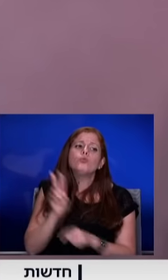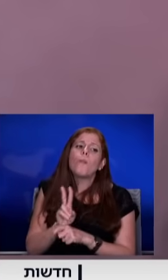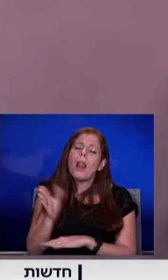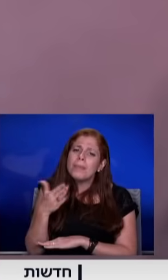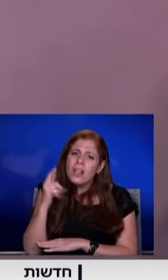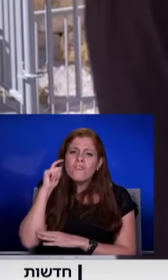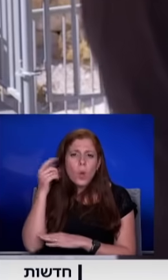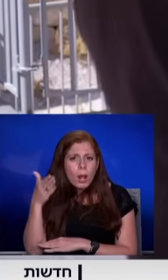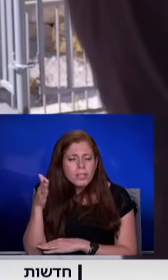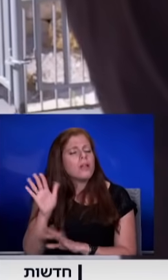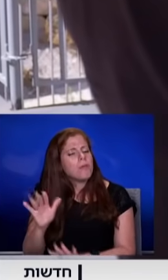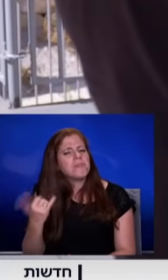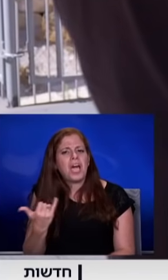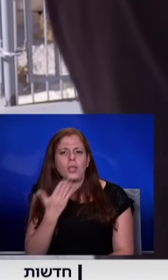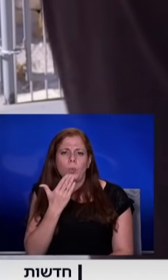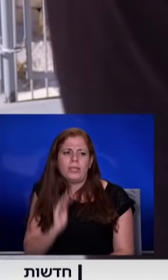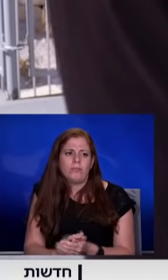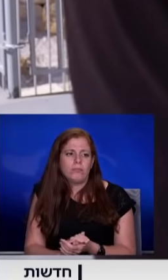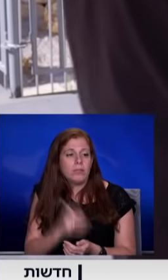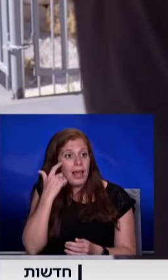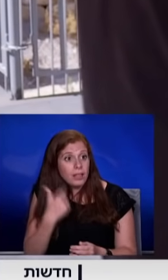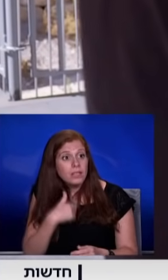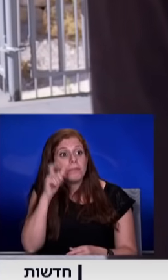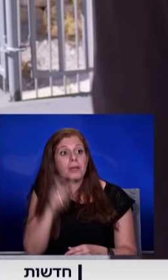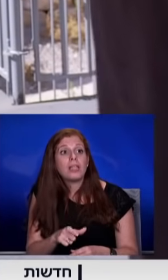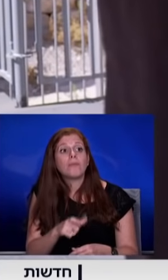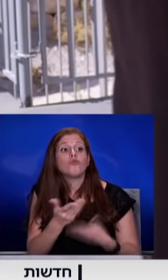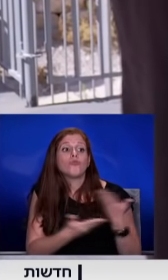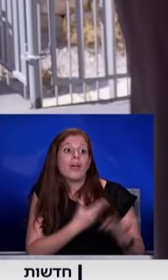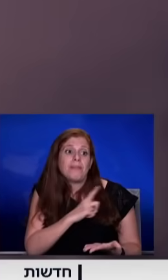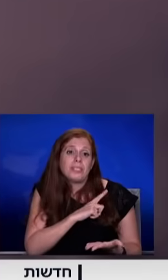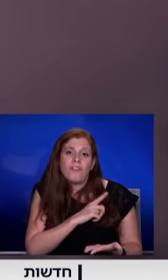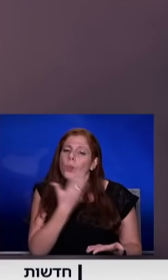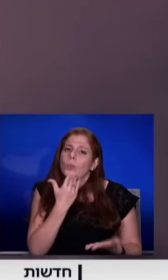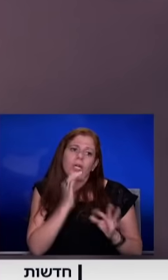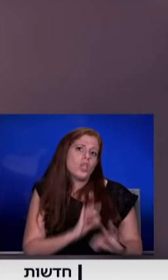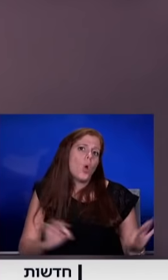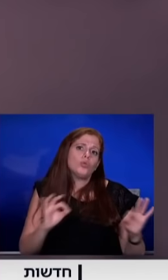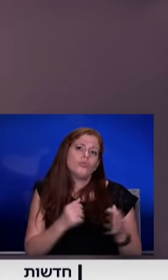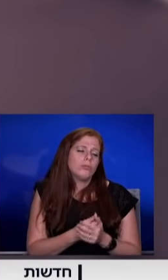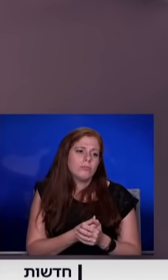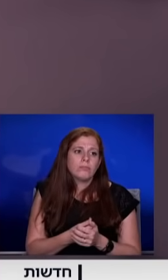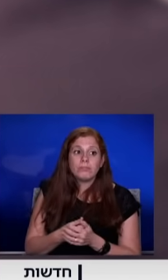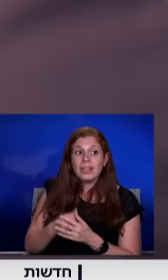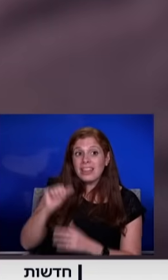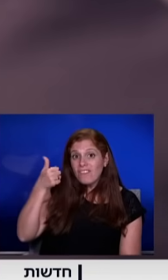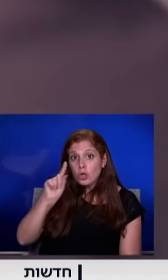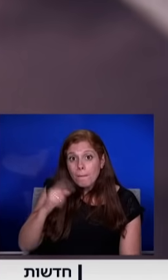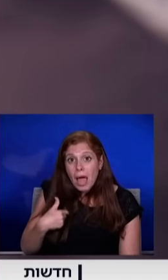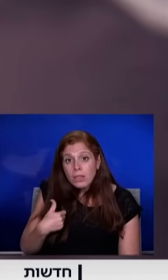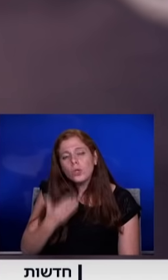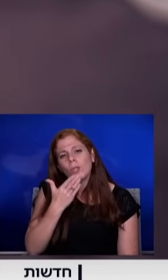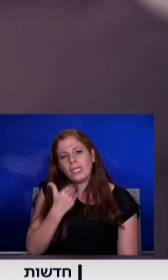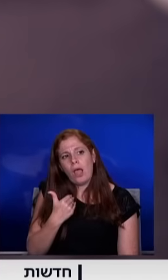דואג למדינה, כן. לדעתי, בן אדם שמשרת בצבא הוא יהודי קדוש. דבר ראשון, מי אני? יהודיה. לפני